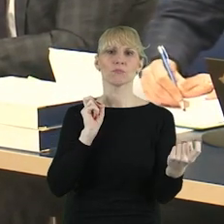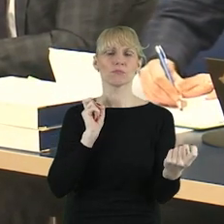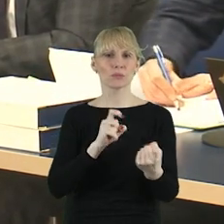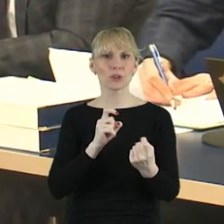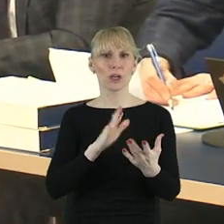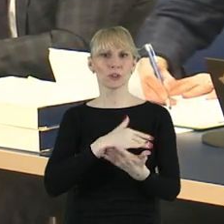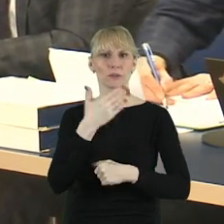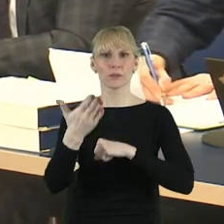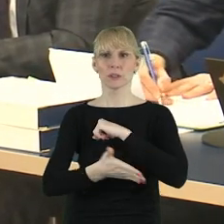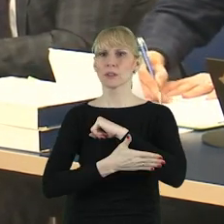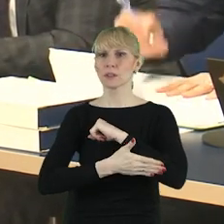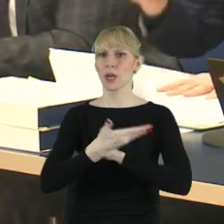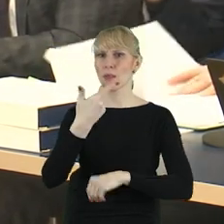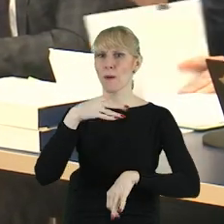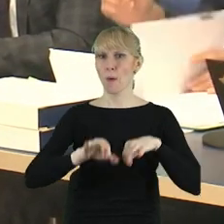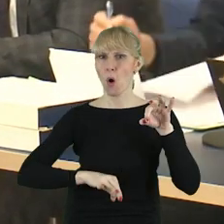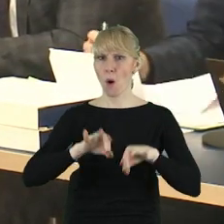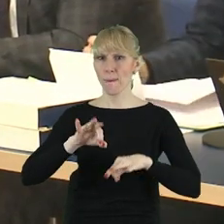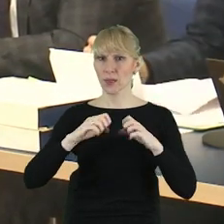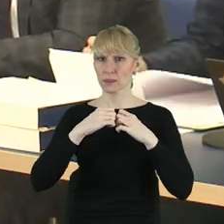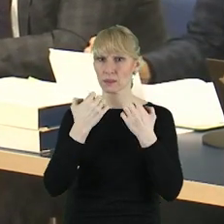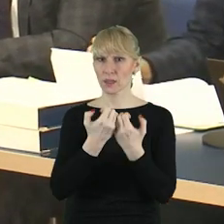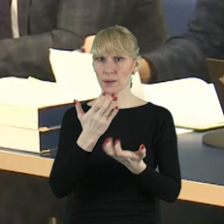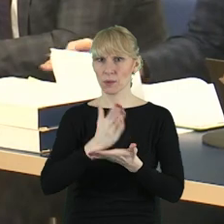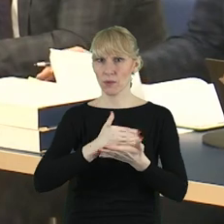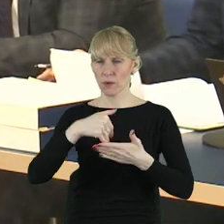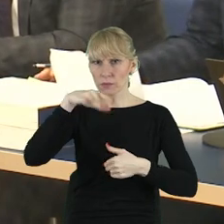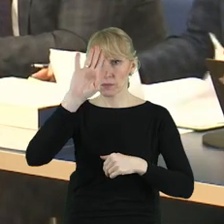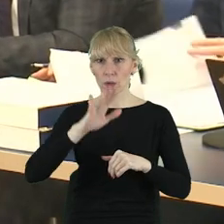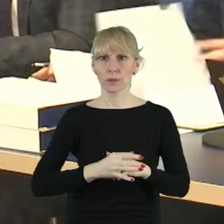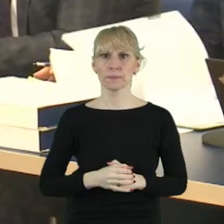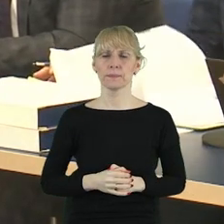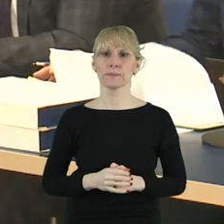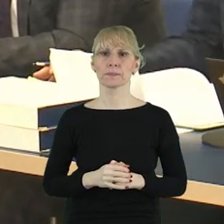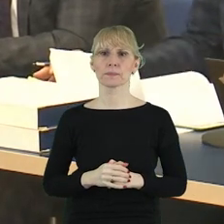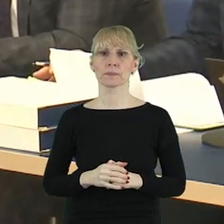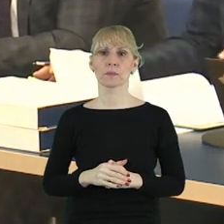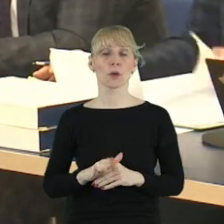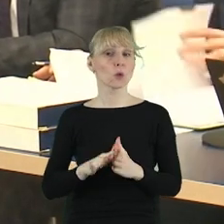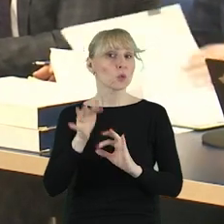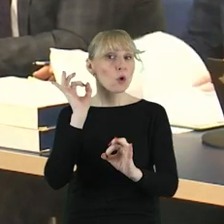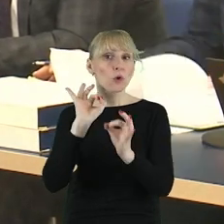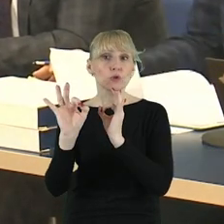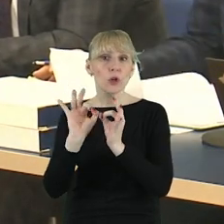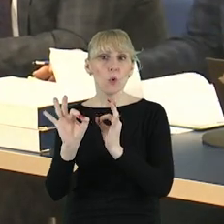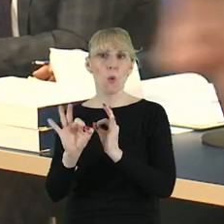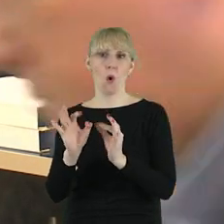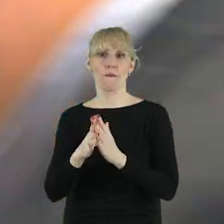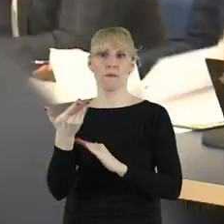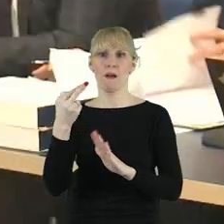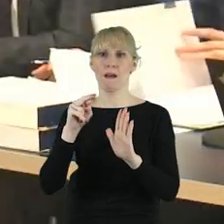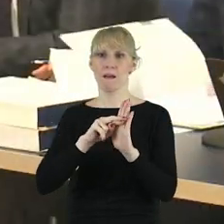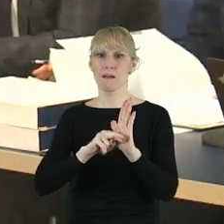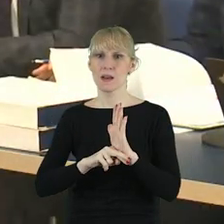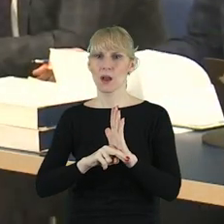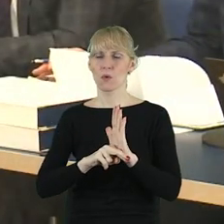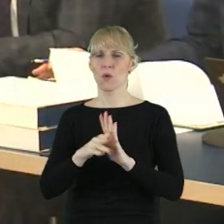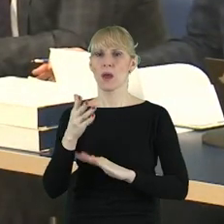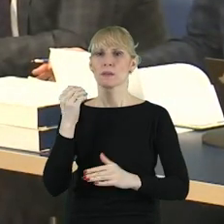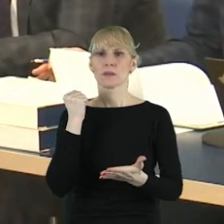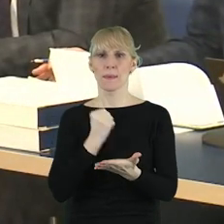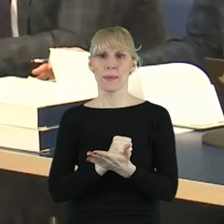Przypominam, że istnieją szczegółowe regulacje prawne określające przypadki i warunki, w których możliwy